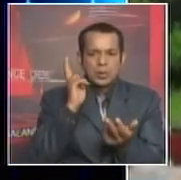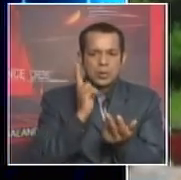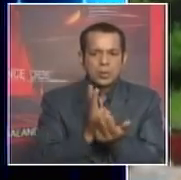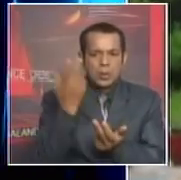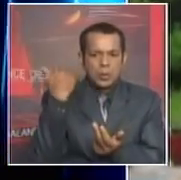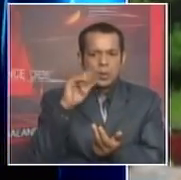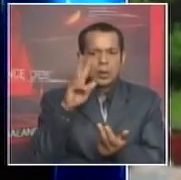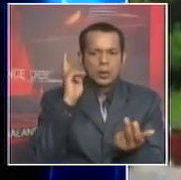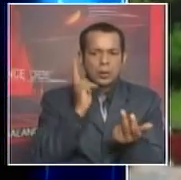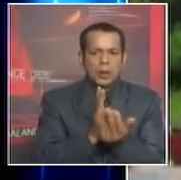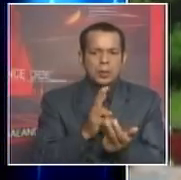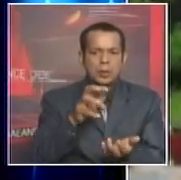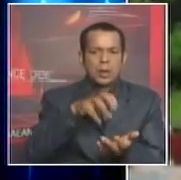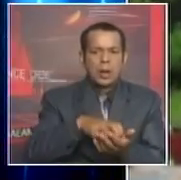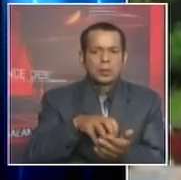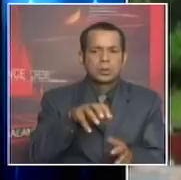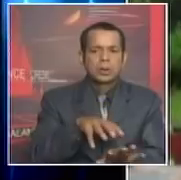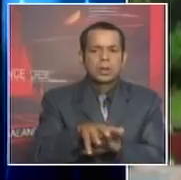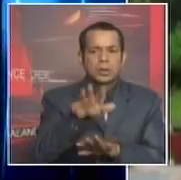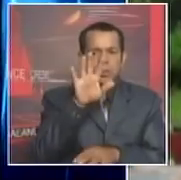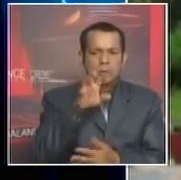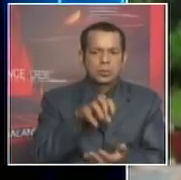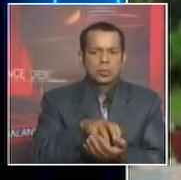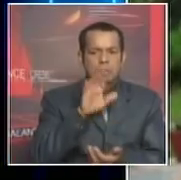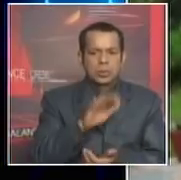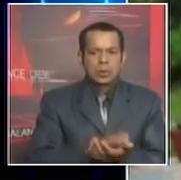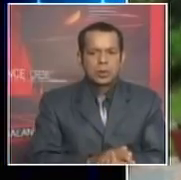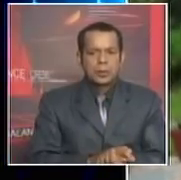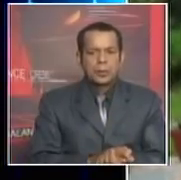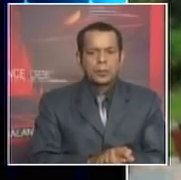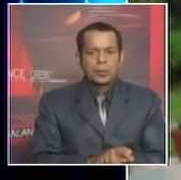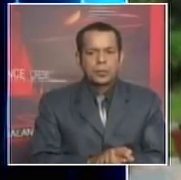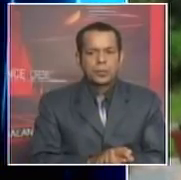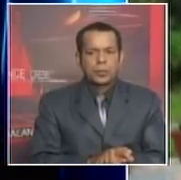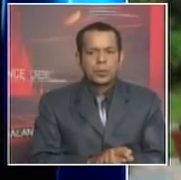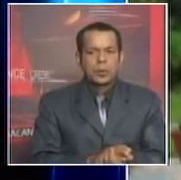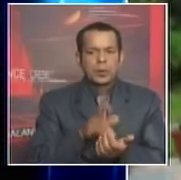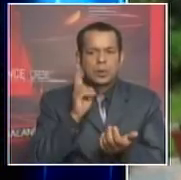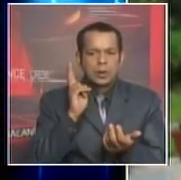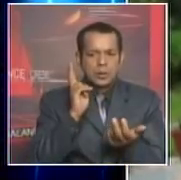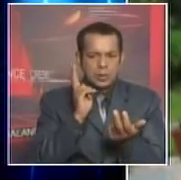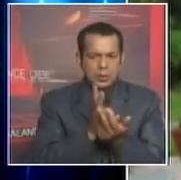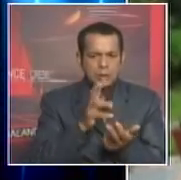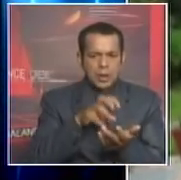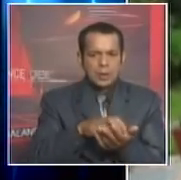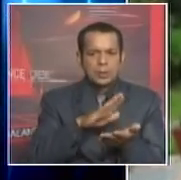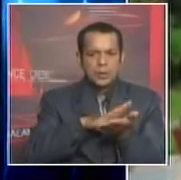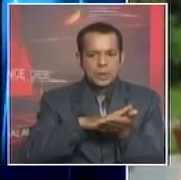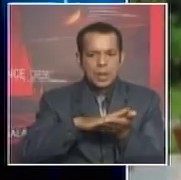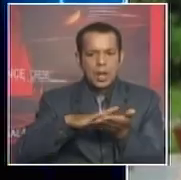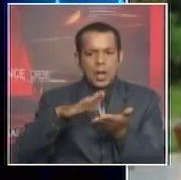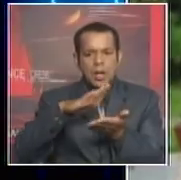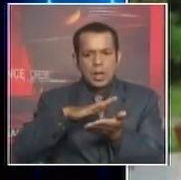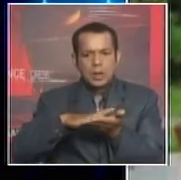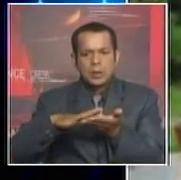भयो भने योभन्दा राम्रो ठाउँ धेरै छ, अनि योभन्दा राम्रो ठाउँ भएपछि बिस्तारै चाहिँ